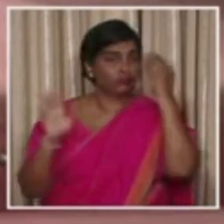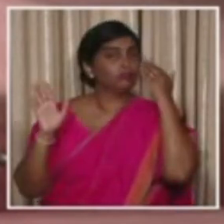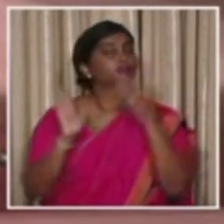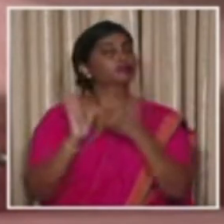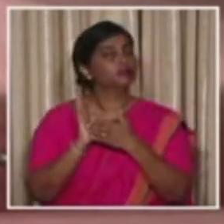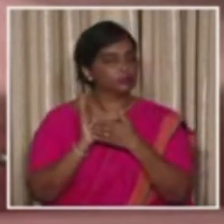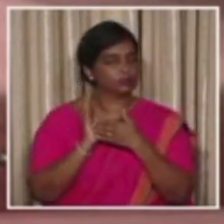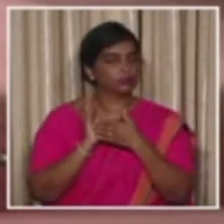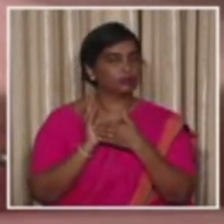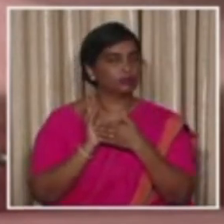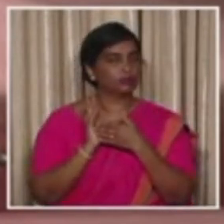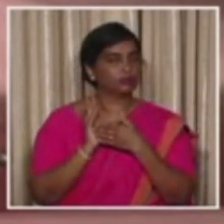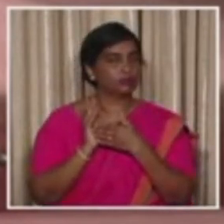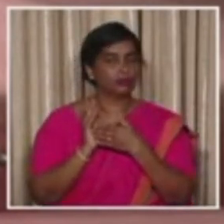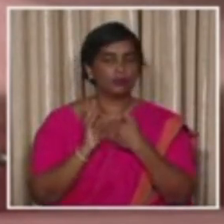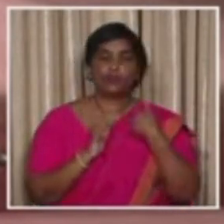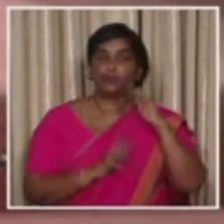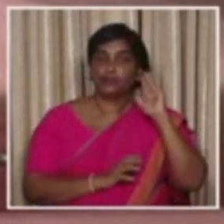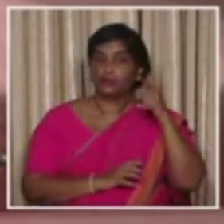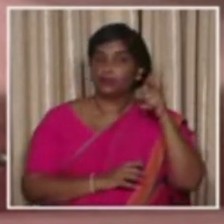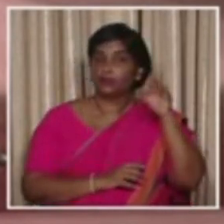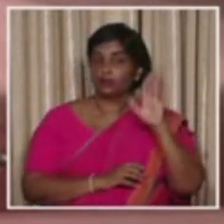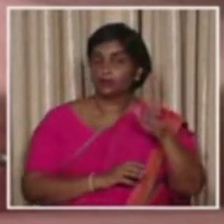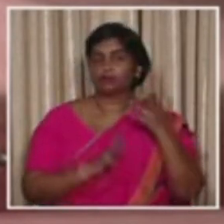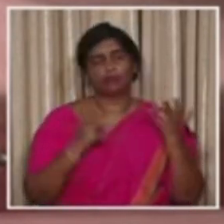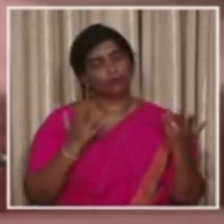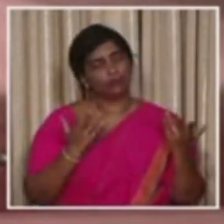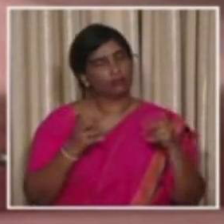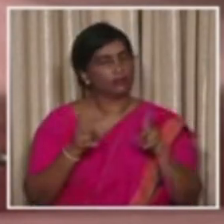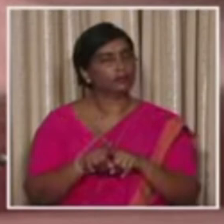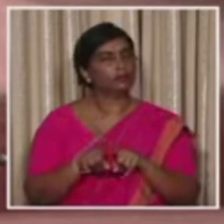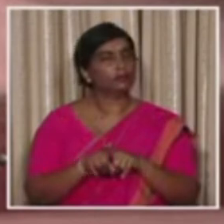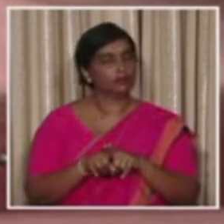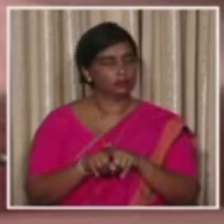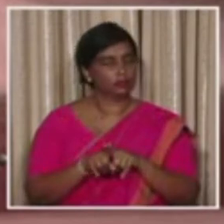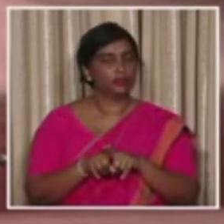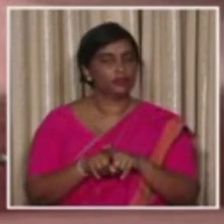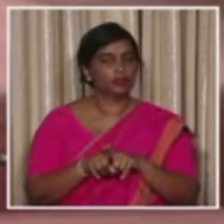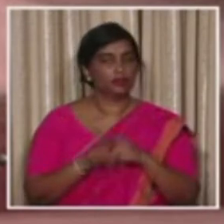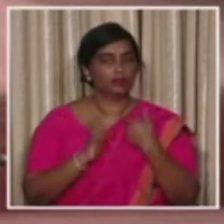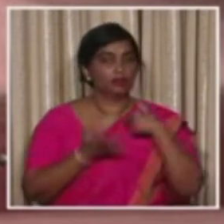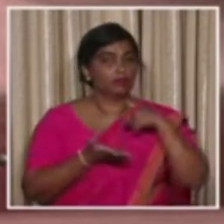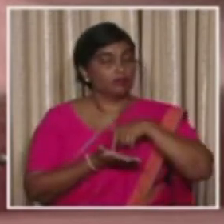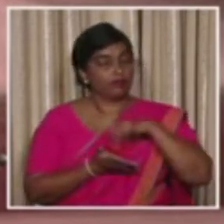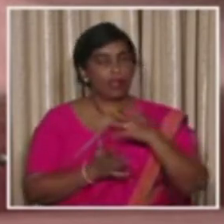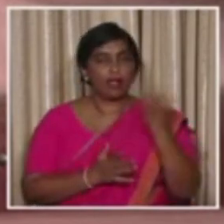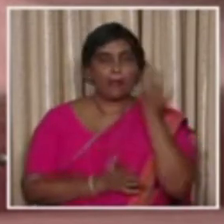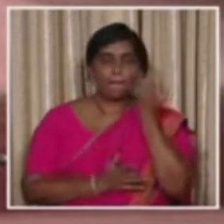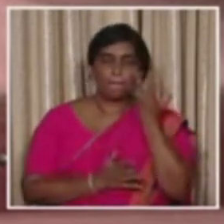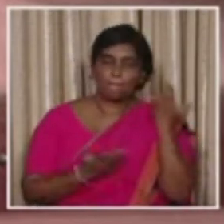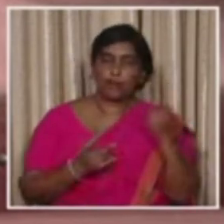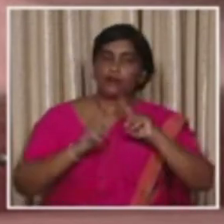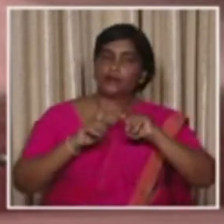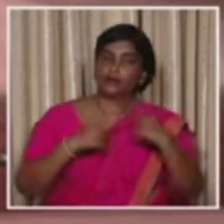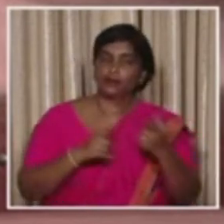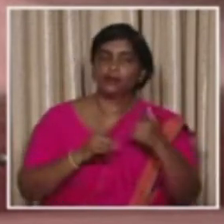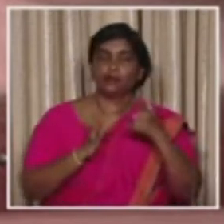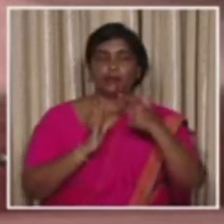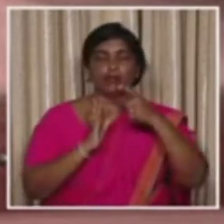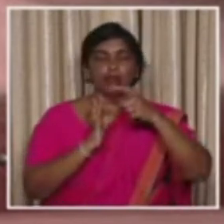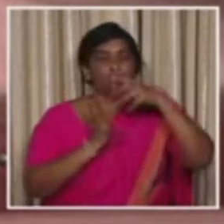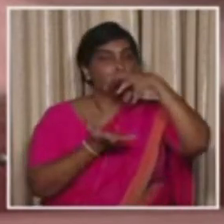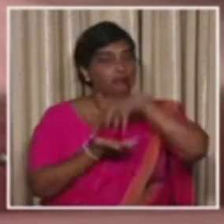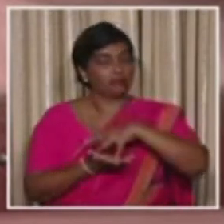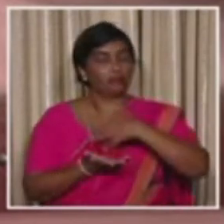கண்டத்திலே இருக்கின்ற நாடுகளிலே இருக்கின்ற மக்களாக இருந்தாலும், எந்த மக்கள் ஒடுக்கப்படுகிறார்களோ, சுதந்திரம் மறுக்கப்படுகின்றதோ, அவர்களுக்காக